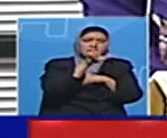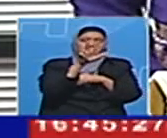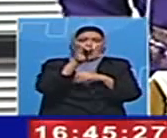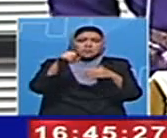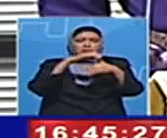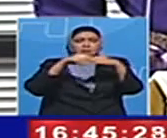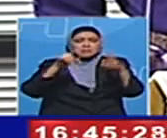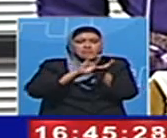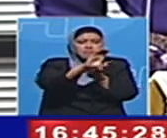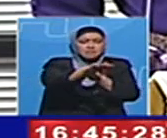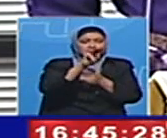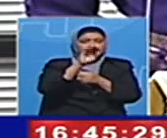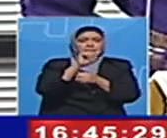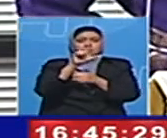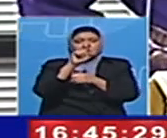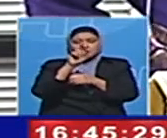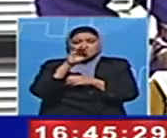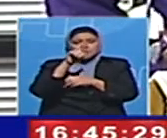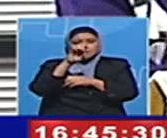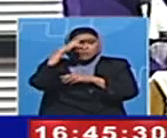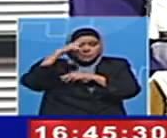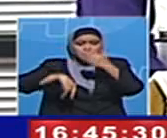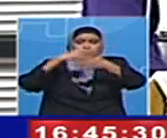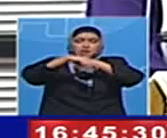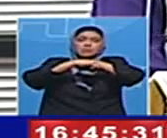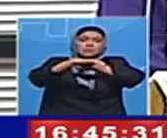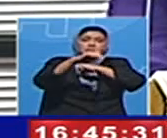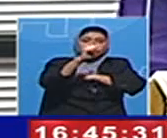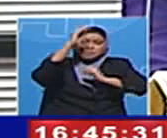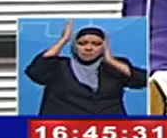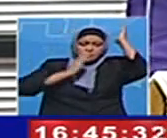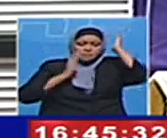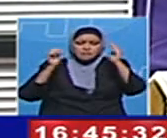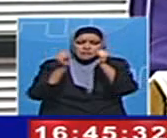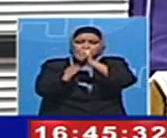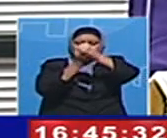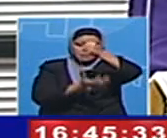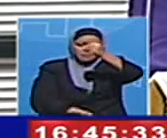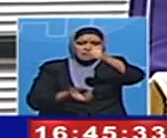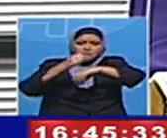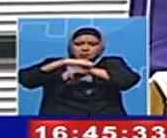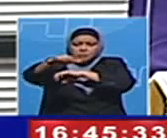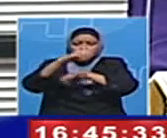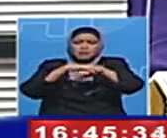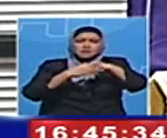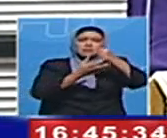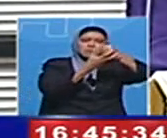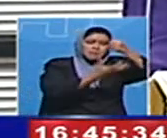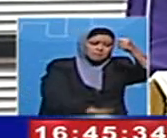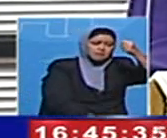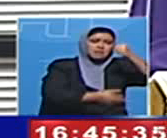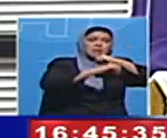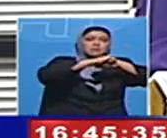kepada matrid untuk program promosi sat Malaysia dana eksport perkhidmatan dan dana Pri promosi